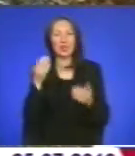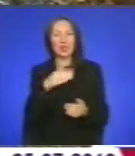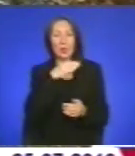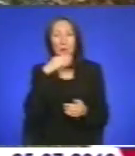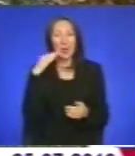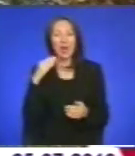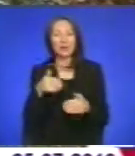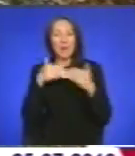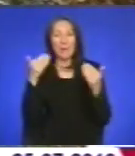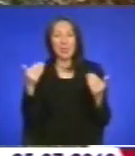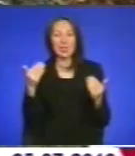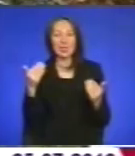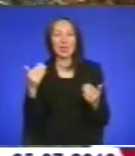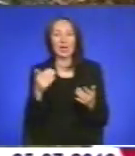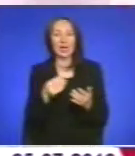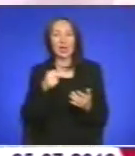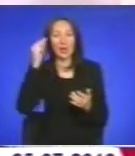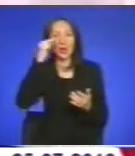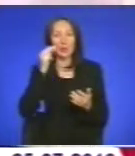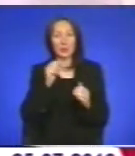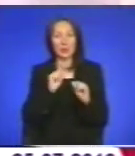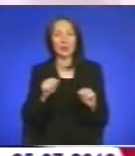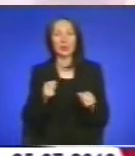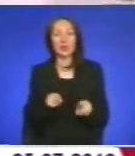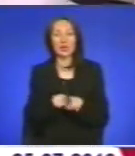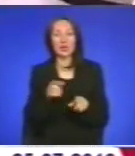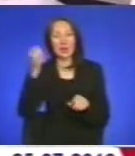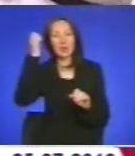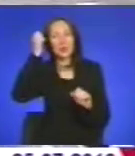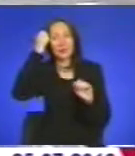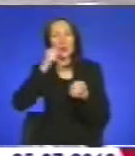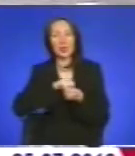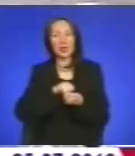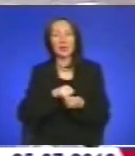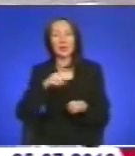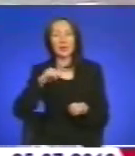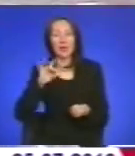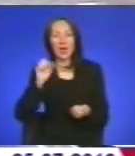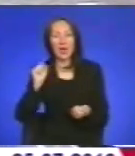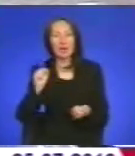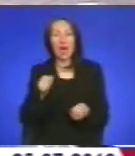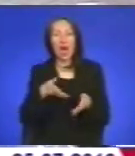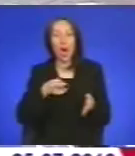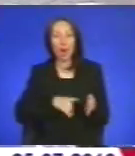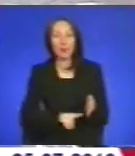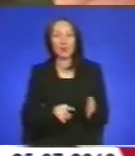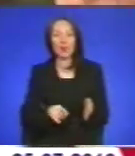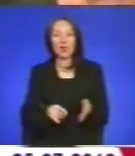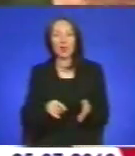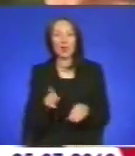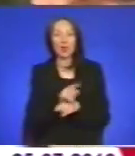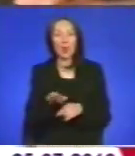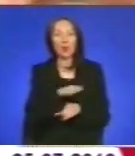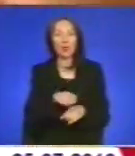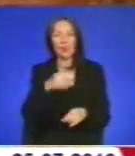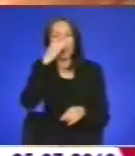більше матеріалу можна покрити тим способом. Тарас Малюжинський родом з Тернопільщини. Його батько народився у Кременці. Узимку пан Тарас